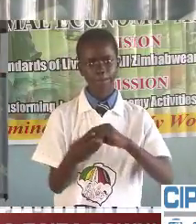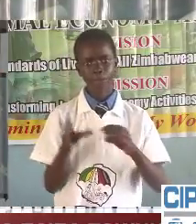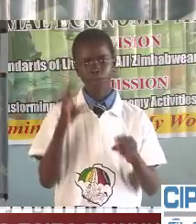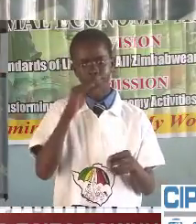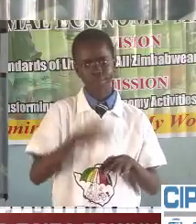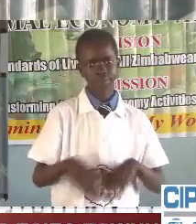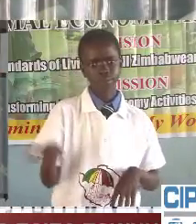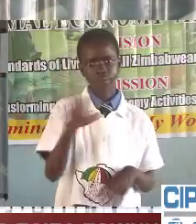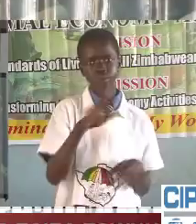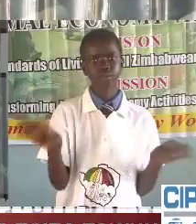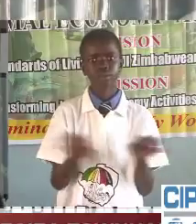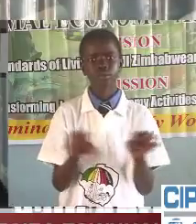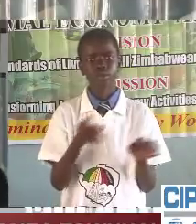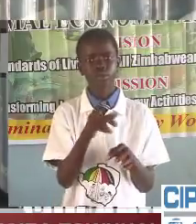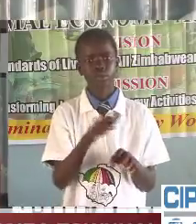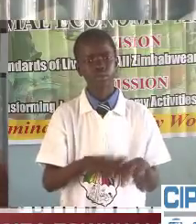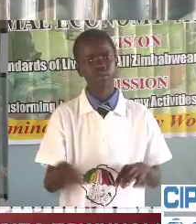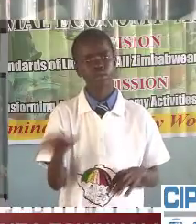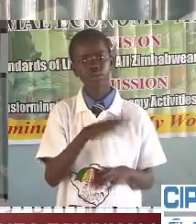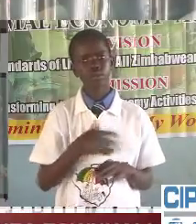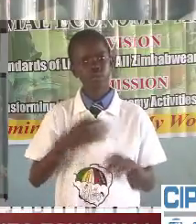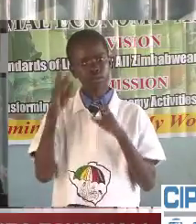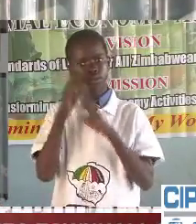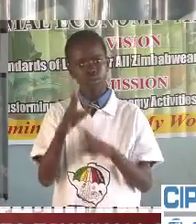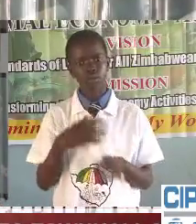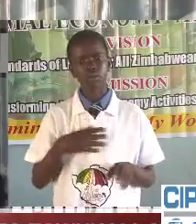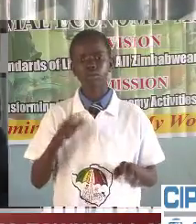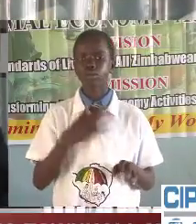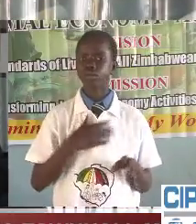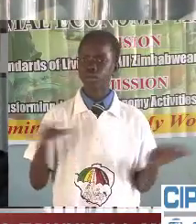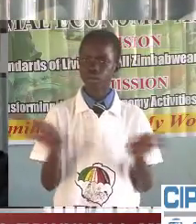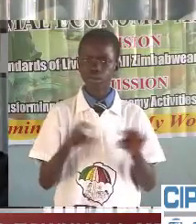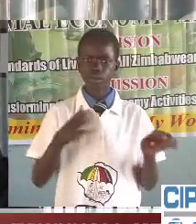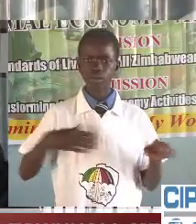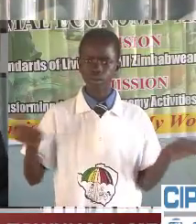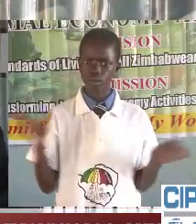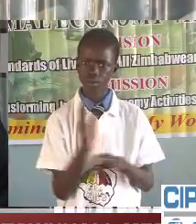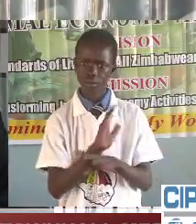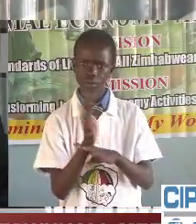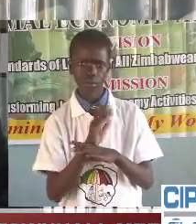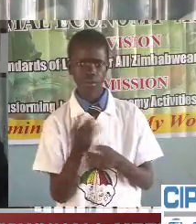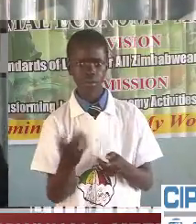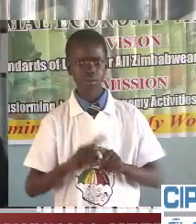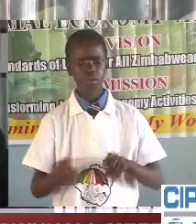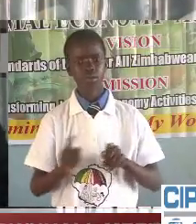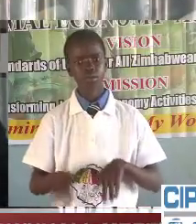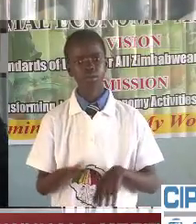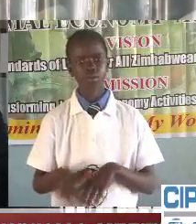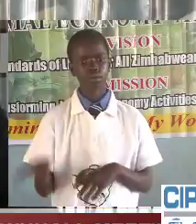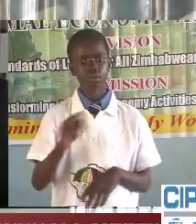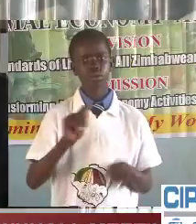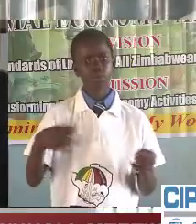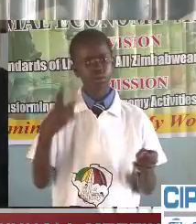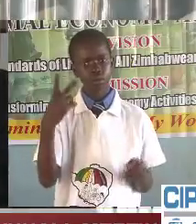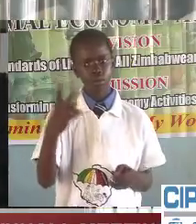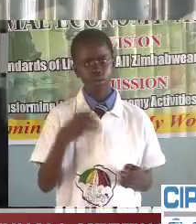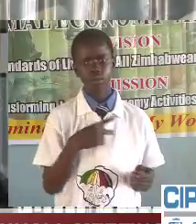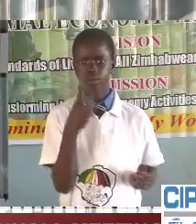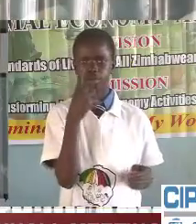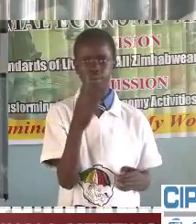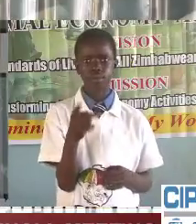welocal government uchaita kuti mavhenda akwanise kutengesa akasungunuka. Zvakare tichaongorora kuti pamavhenda